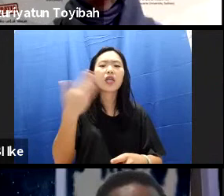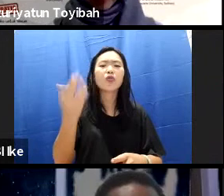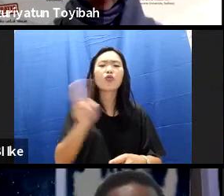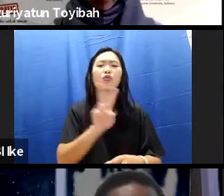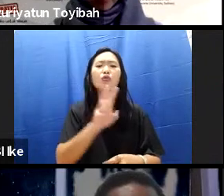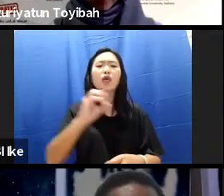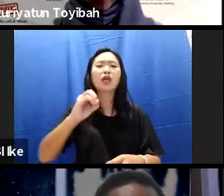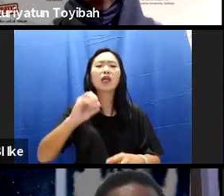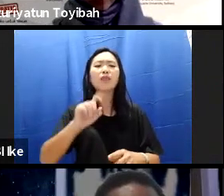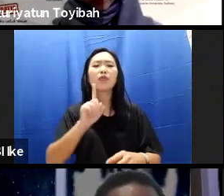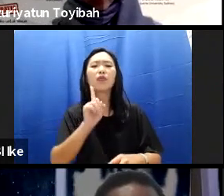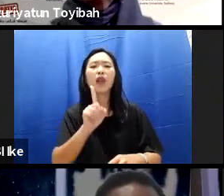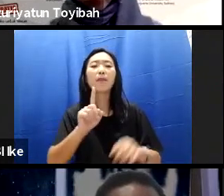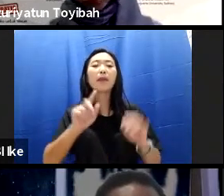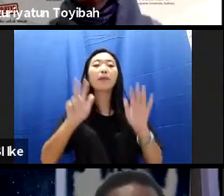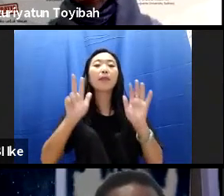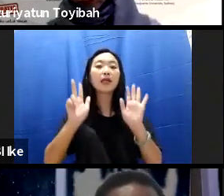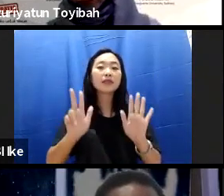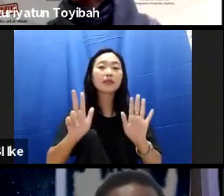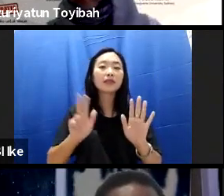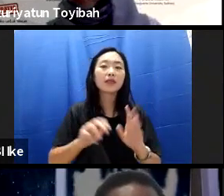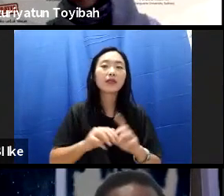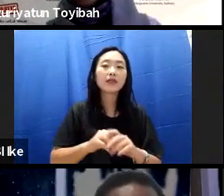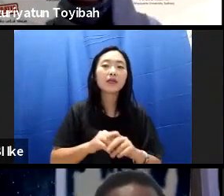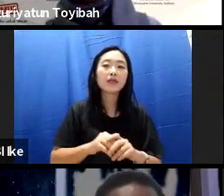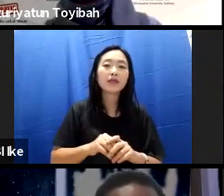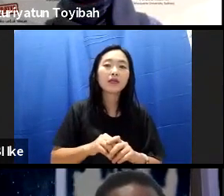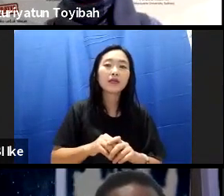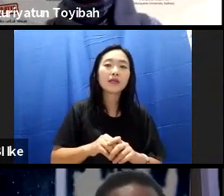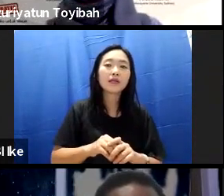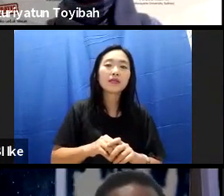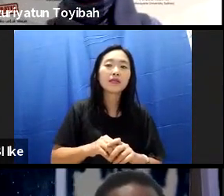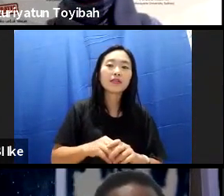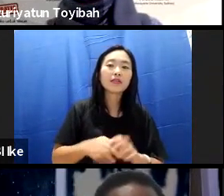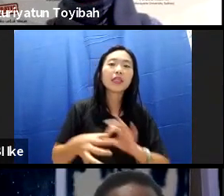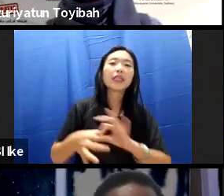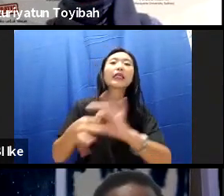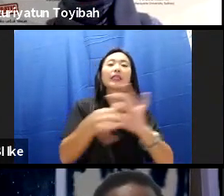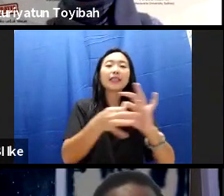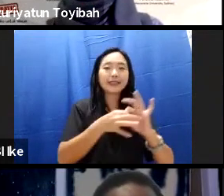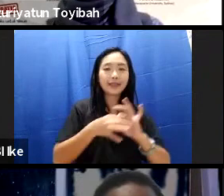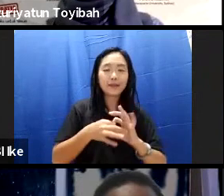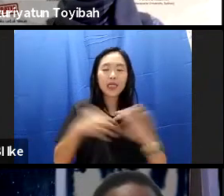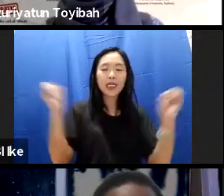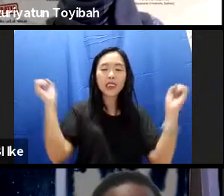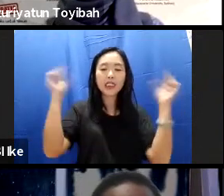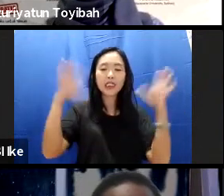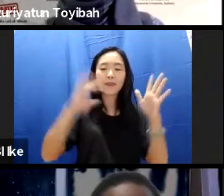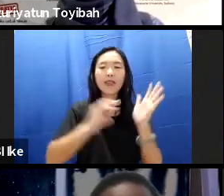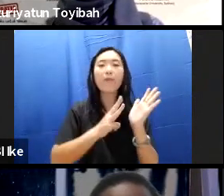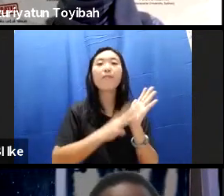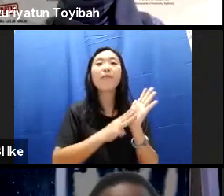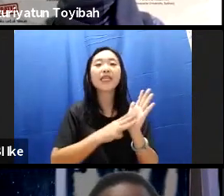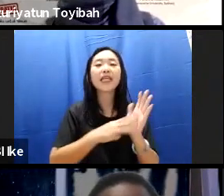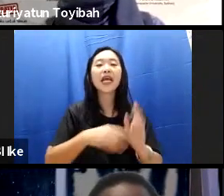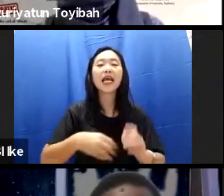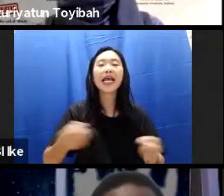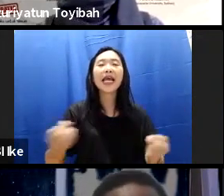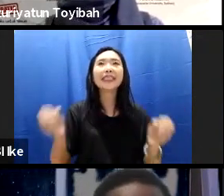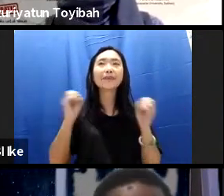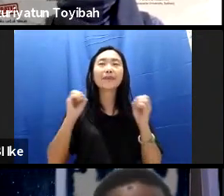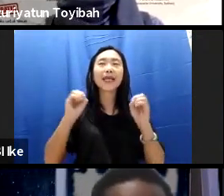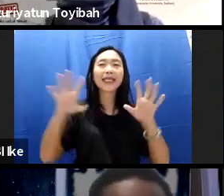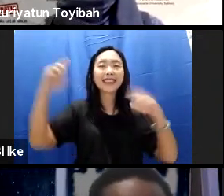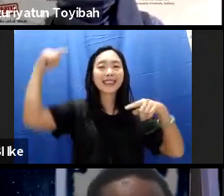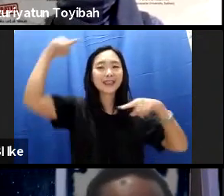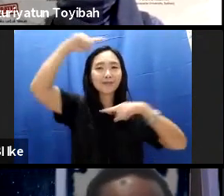kerja feminist cultural activism bersama Cipta Media Ekspresi yang memberikan grant untuk perempuan